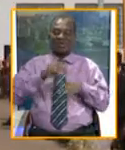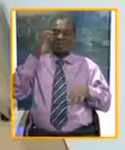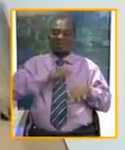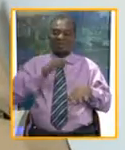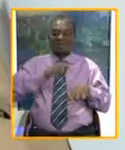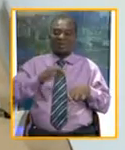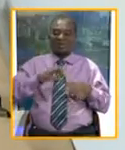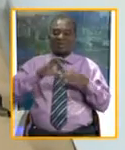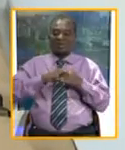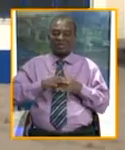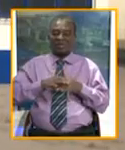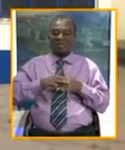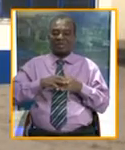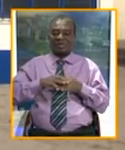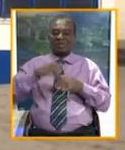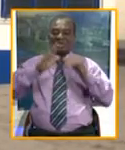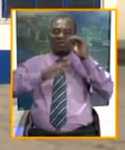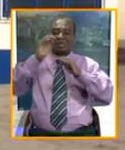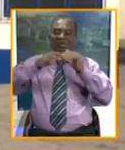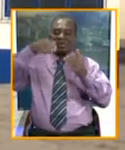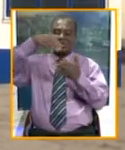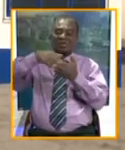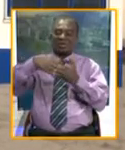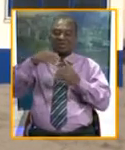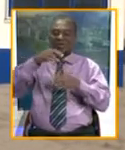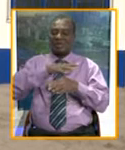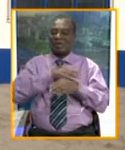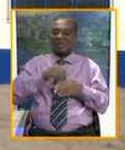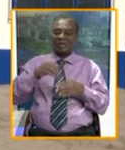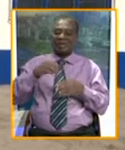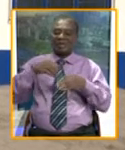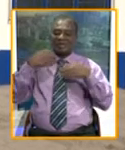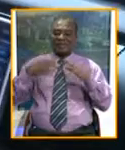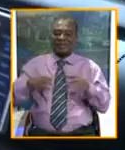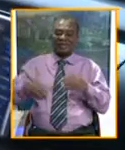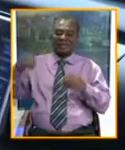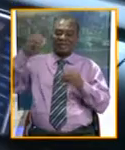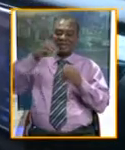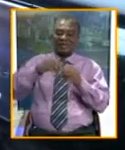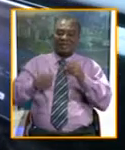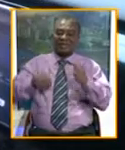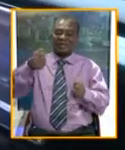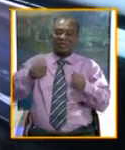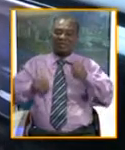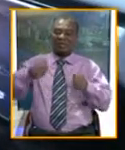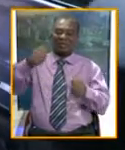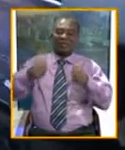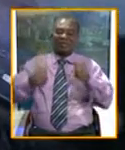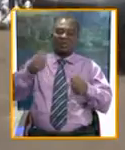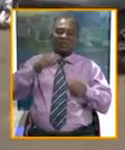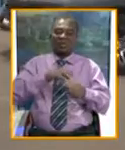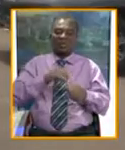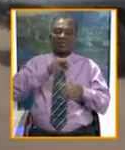de réfection de préfectures et de commissariats. À cela s'ajoute l'acquisition de matériel roulant. Des actions qui portent les marques d'Ahmed